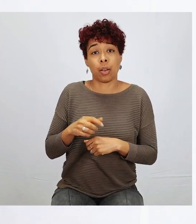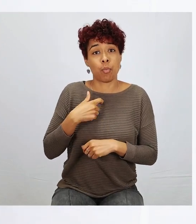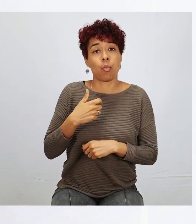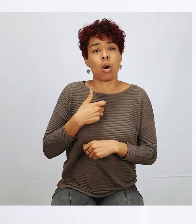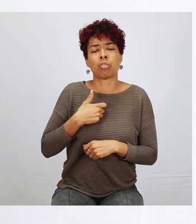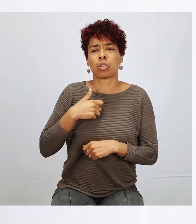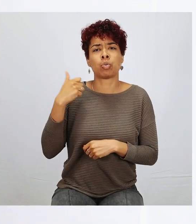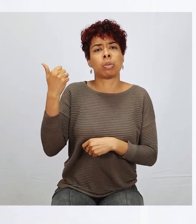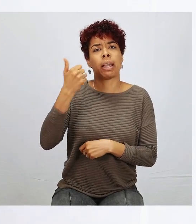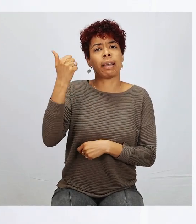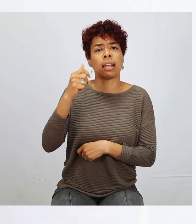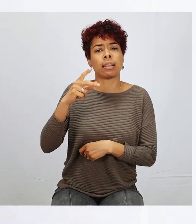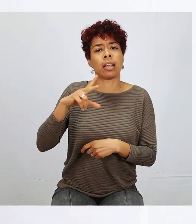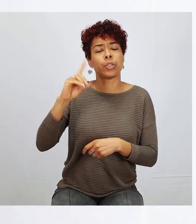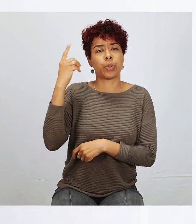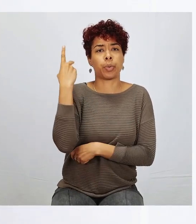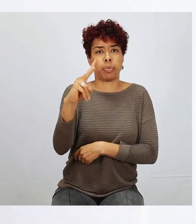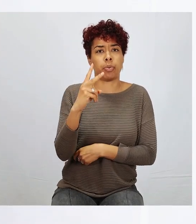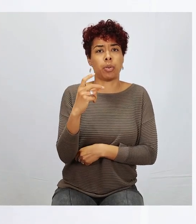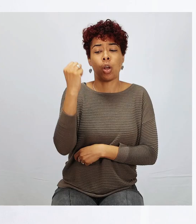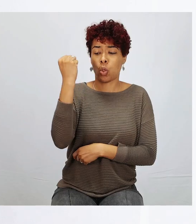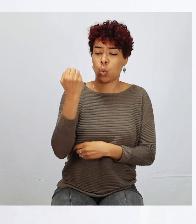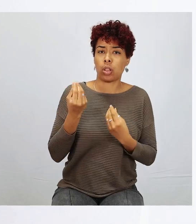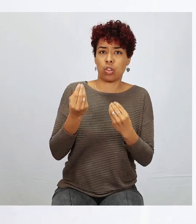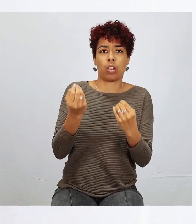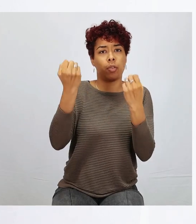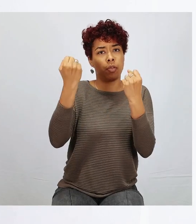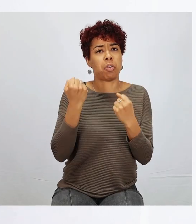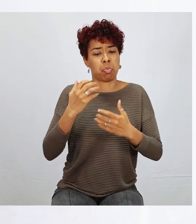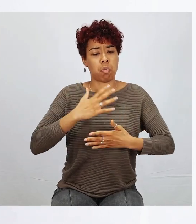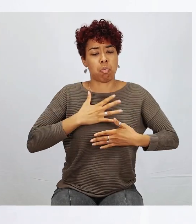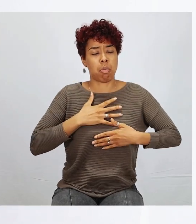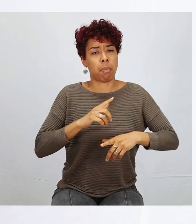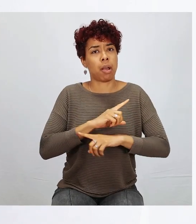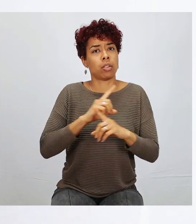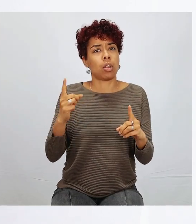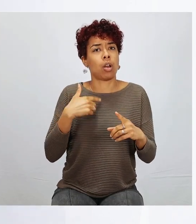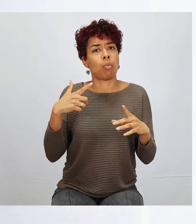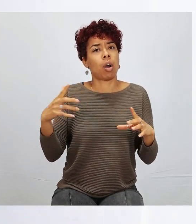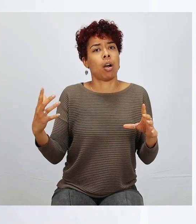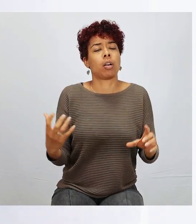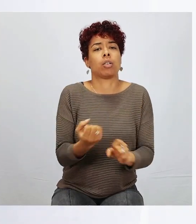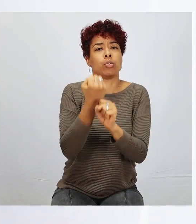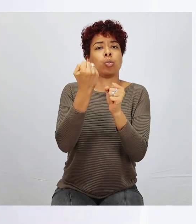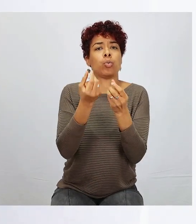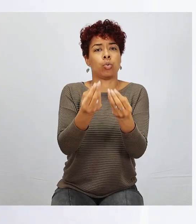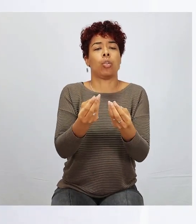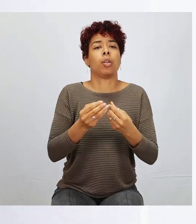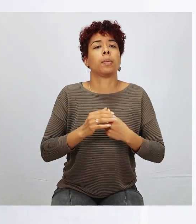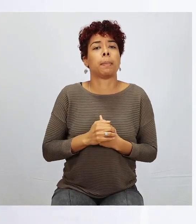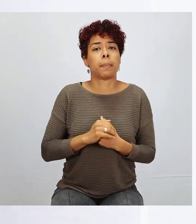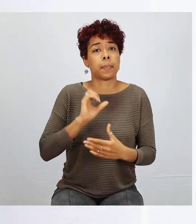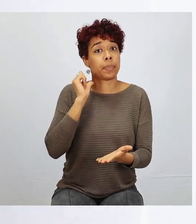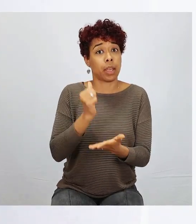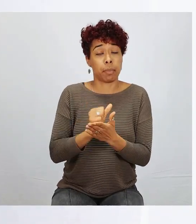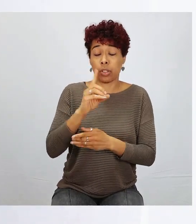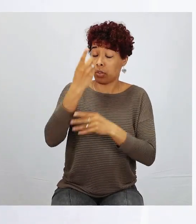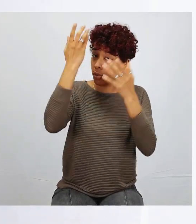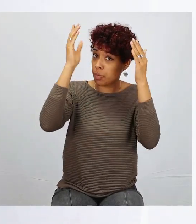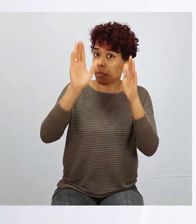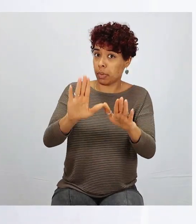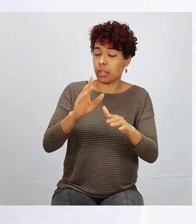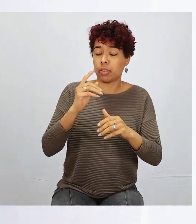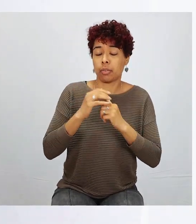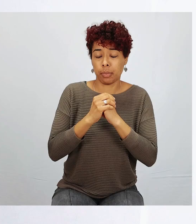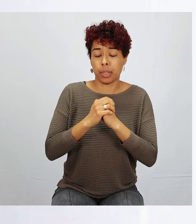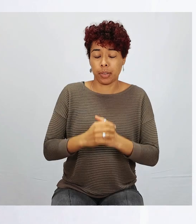qui fortifie ta droite, qui te dit, ne crains rien, je viens à ton secours. Amen. » Que Dieu te bénisse et te